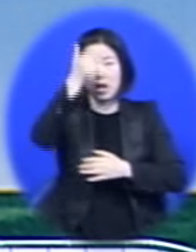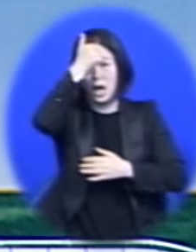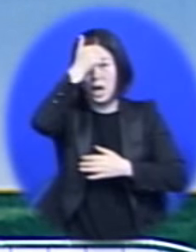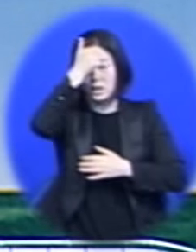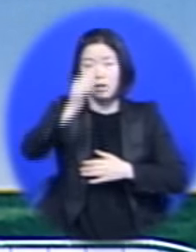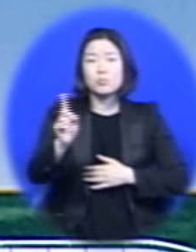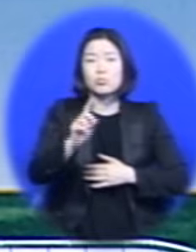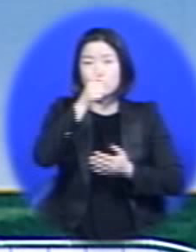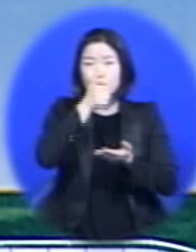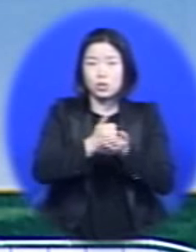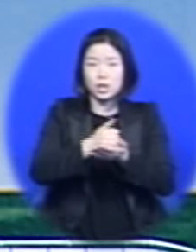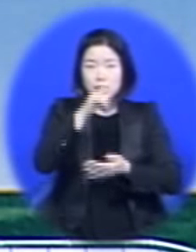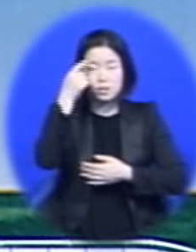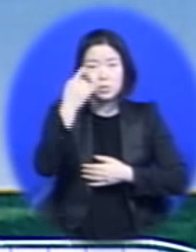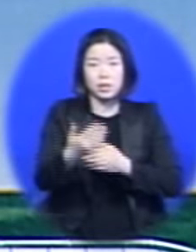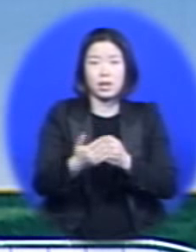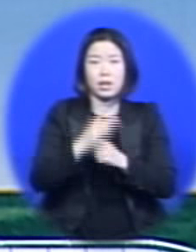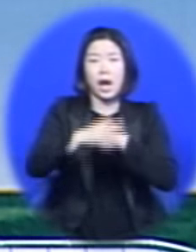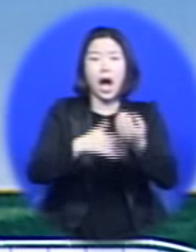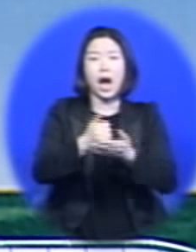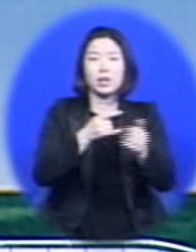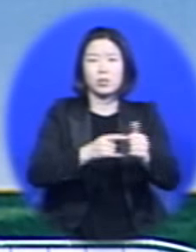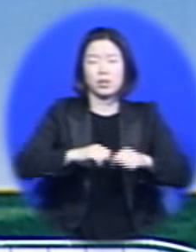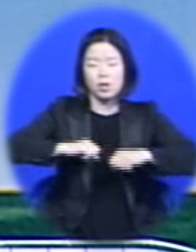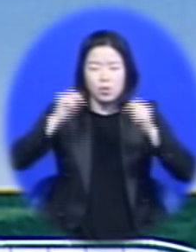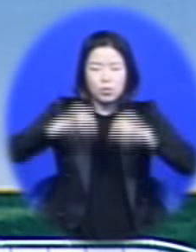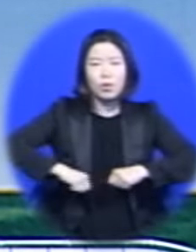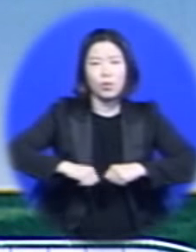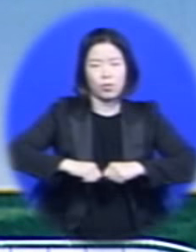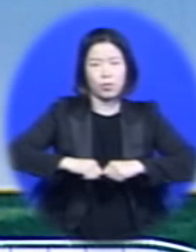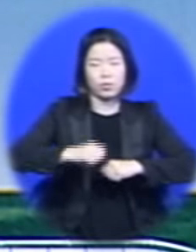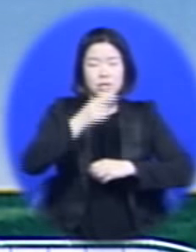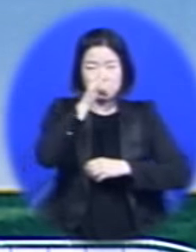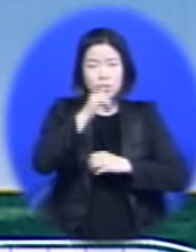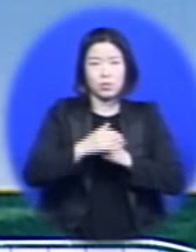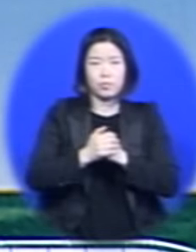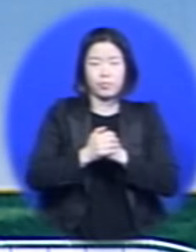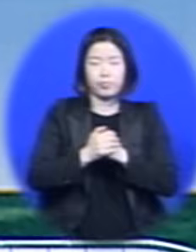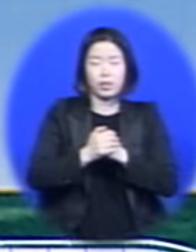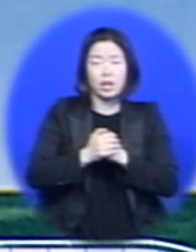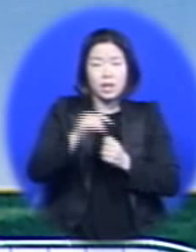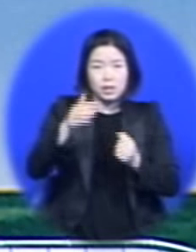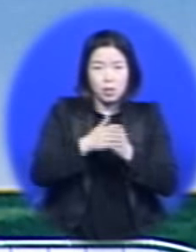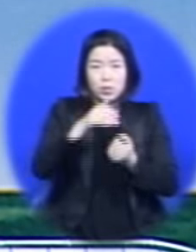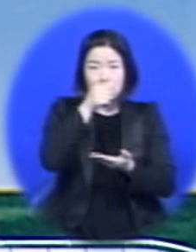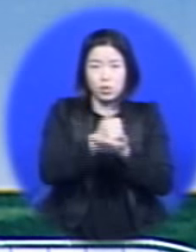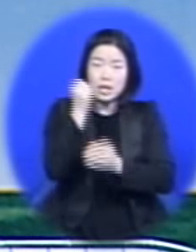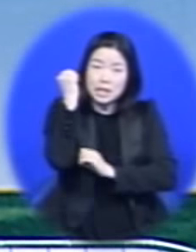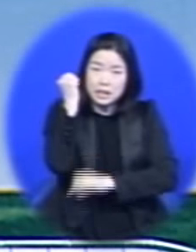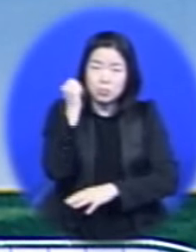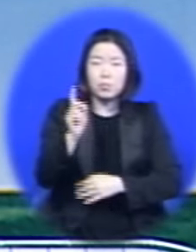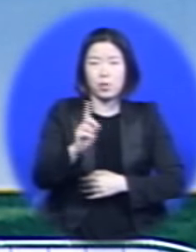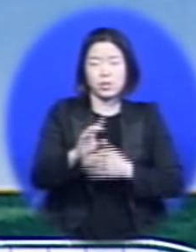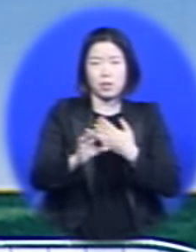지었죠? 하나님에게 불순종하는 죄를 지었습니다. 그러므로 죄의 가장 근본은 불순종이고